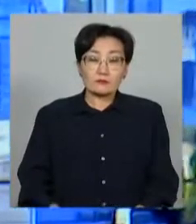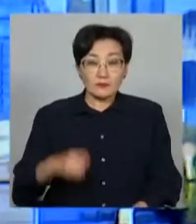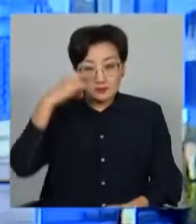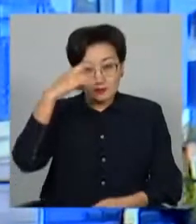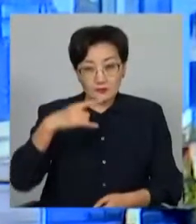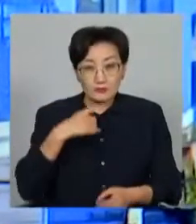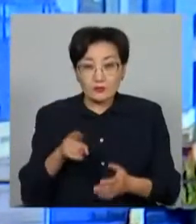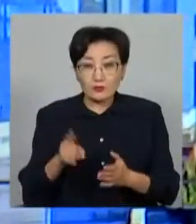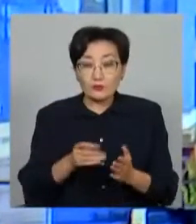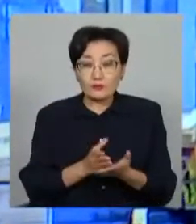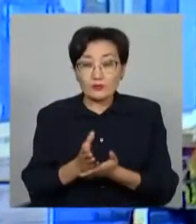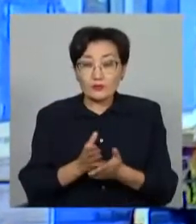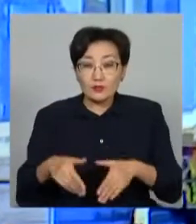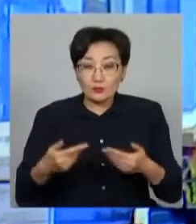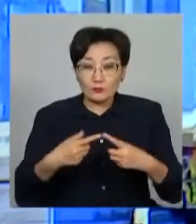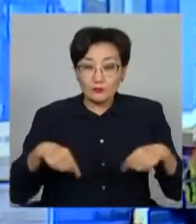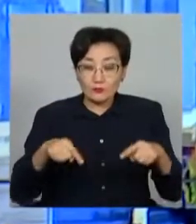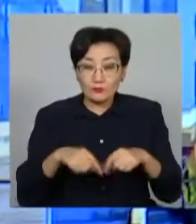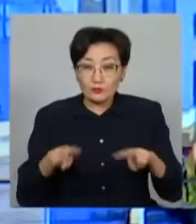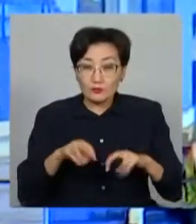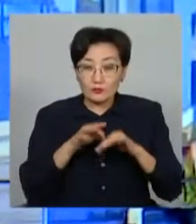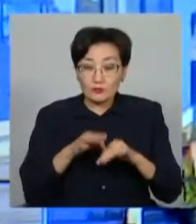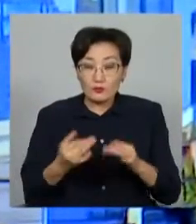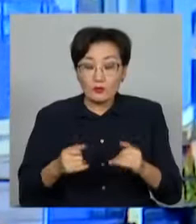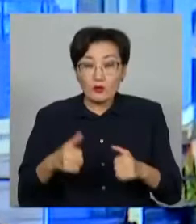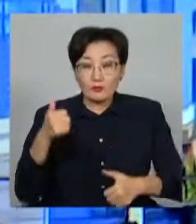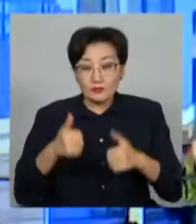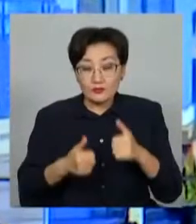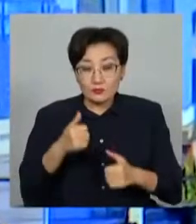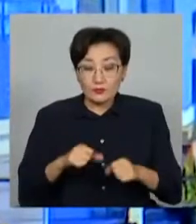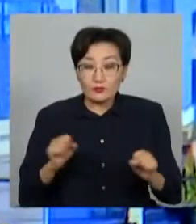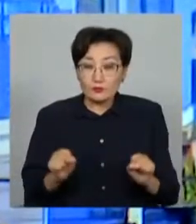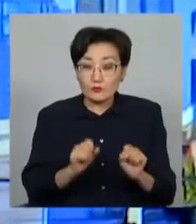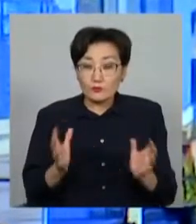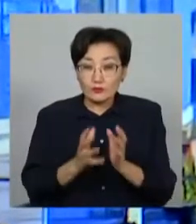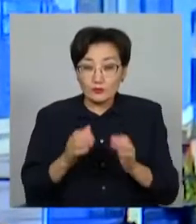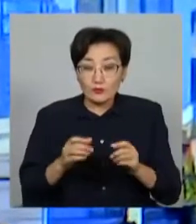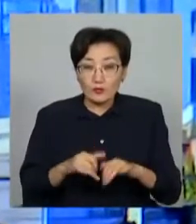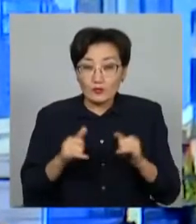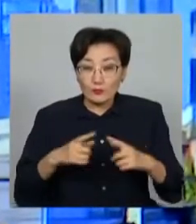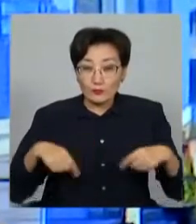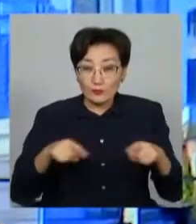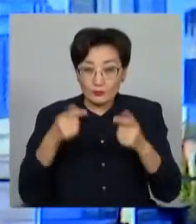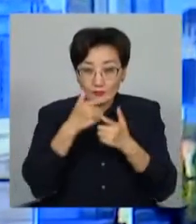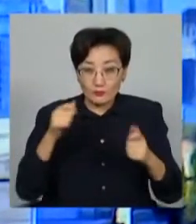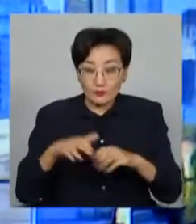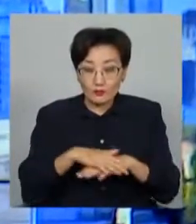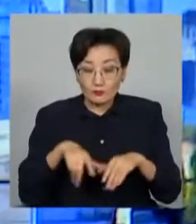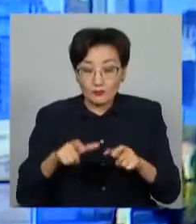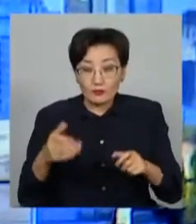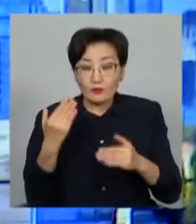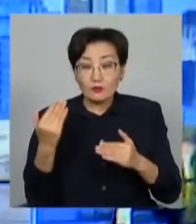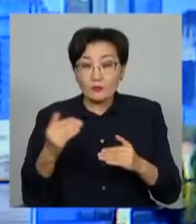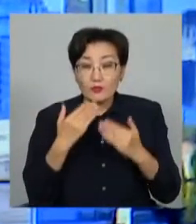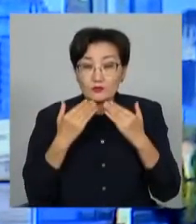Қазақстанда такси қызметін ұсынатын компаниялар тексеріледі. Ол туралы бәсекелестікті қорғау және дамыту агенттігі мәлімдеді. Себебі халық тарапынан соңғы